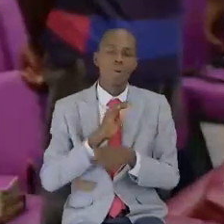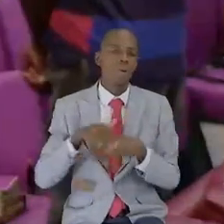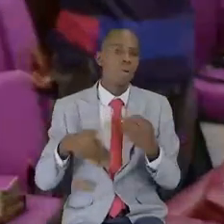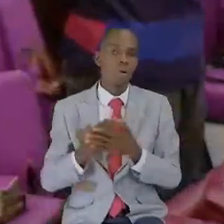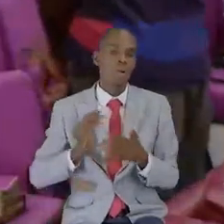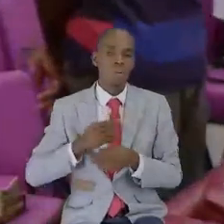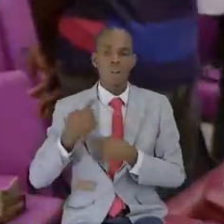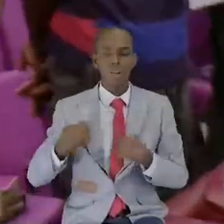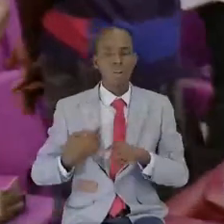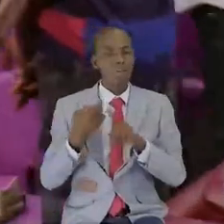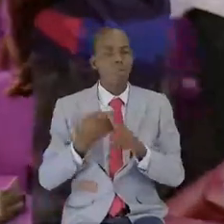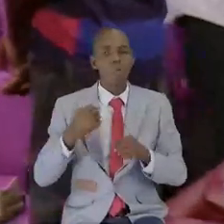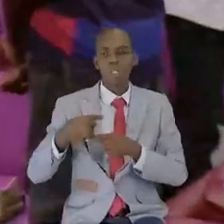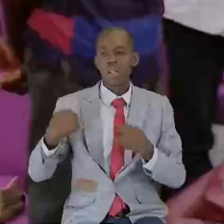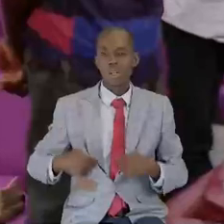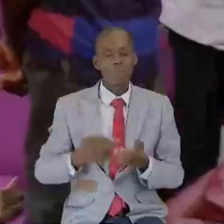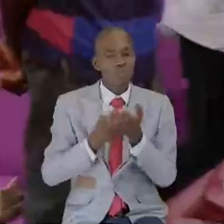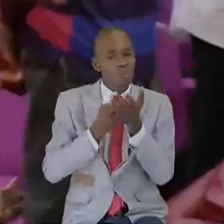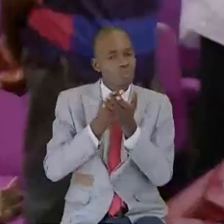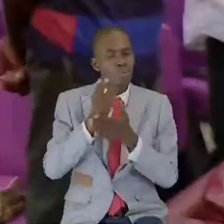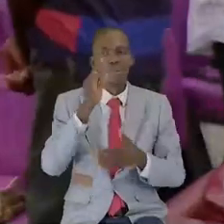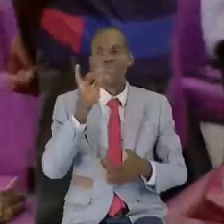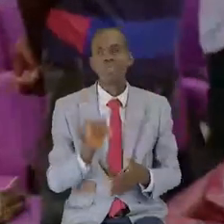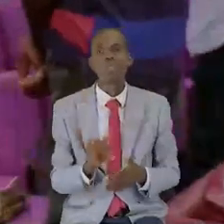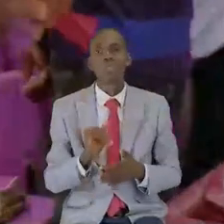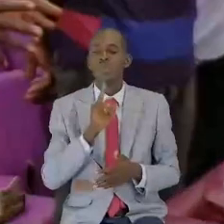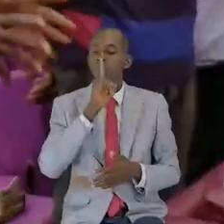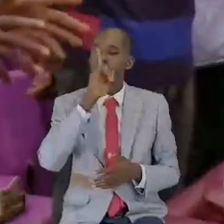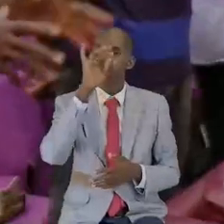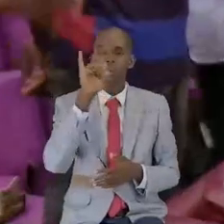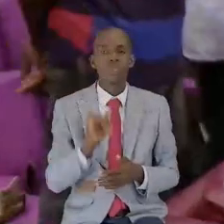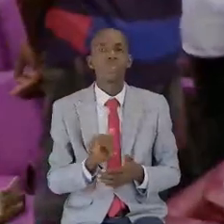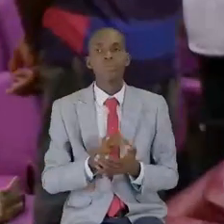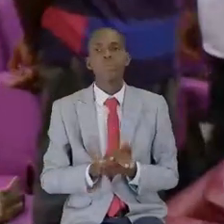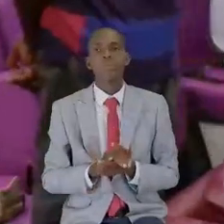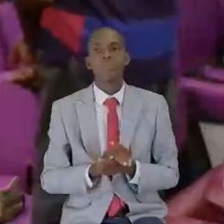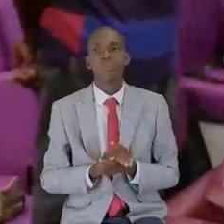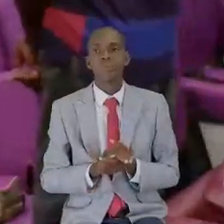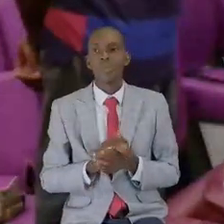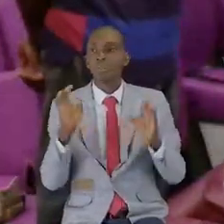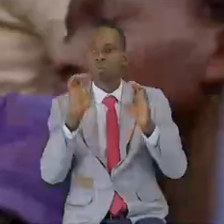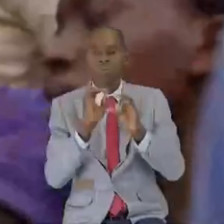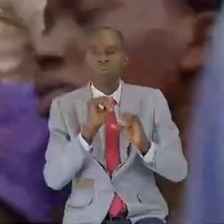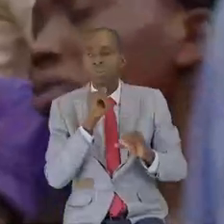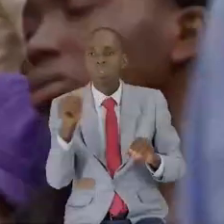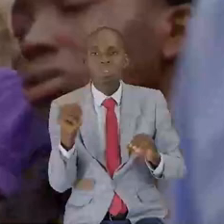cœur, chaleureusement, honnêtement, sincèrement. Rien de